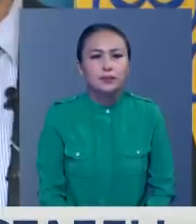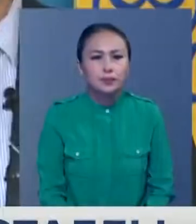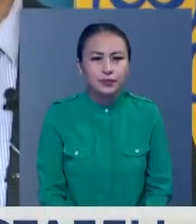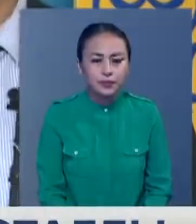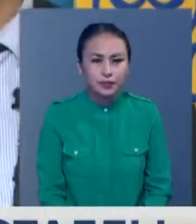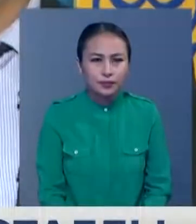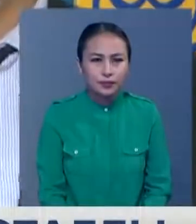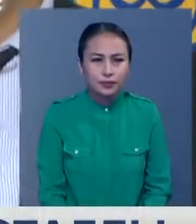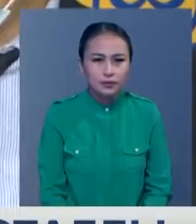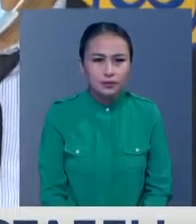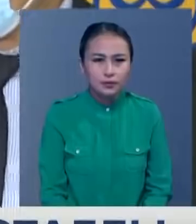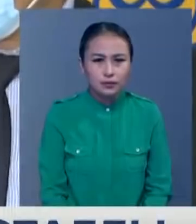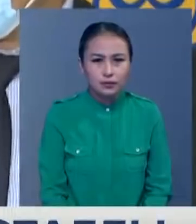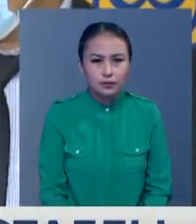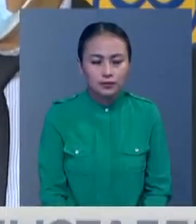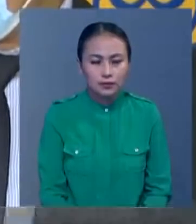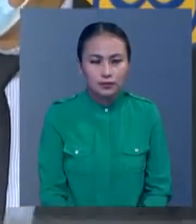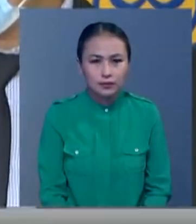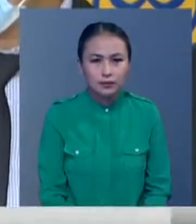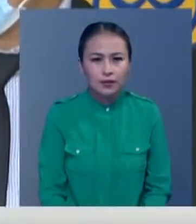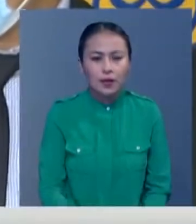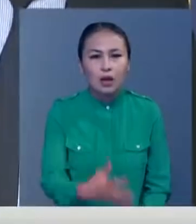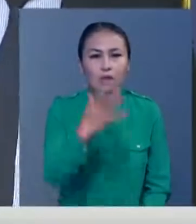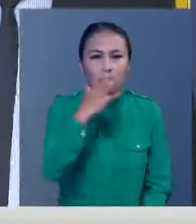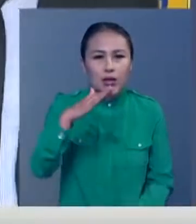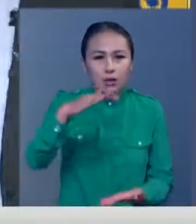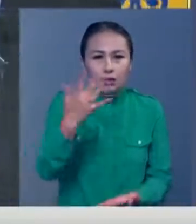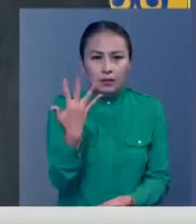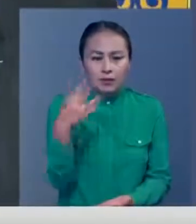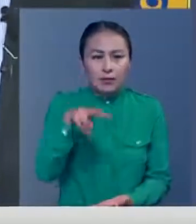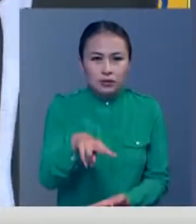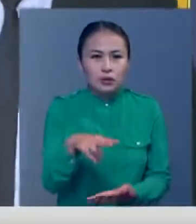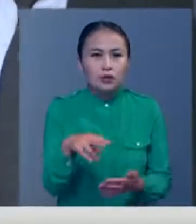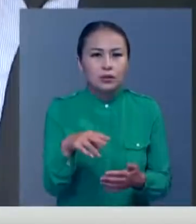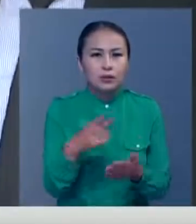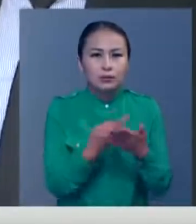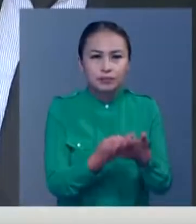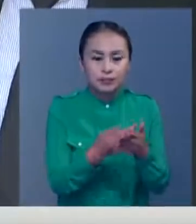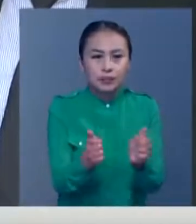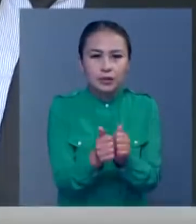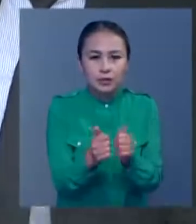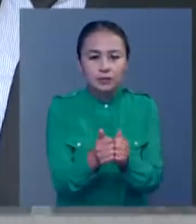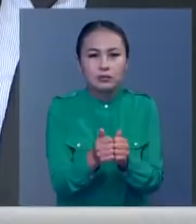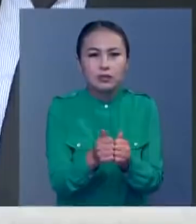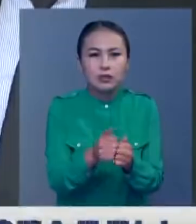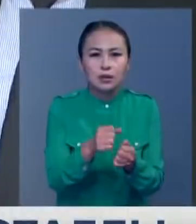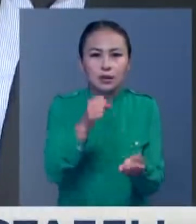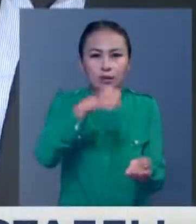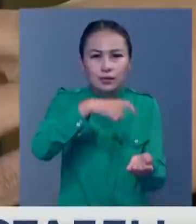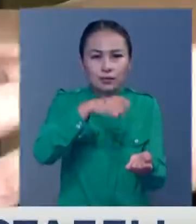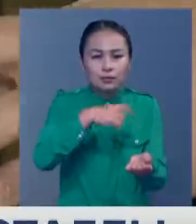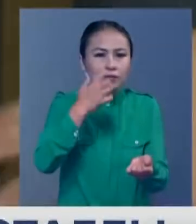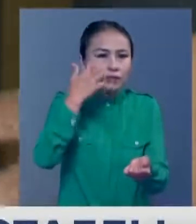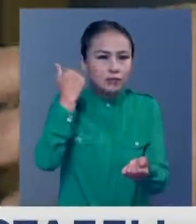Бұл оттегі құрал 5 литрлік құрал науқастың жанына қойылып, науқасқа катетер арқылы